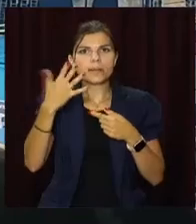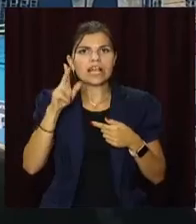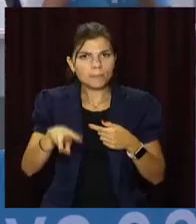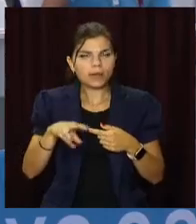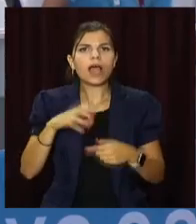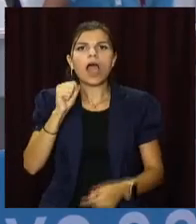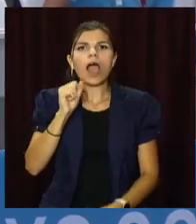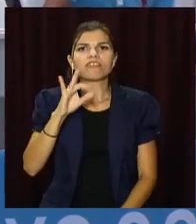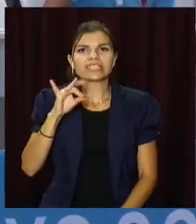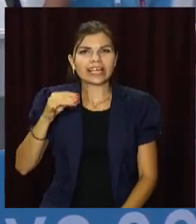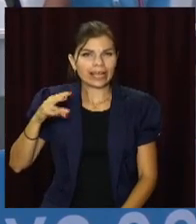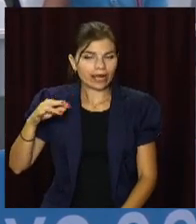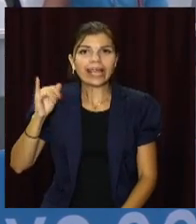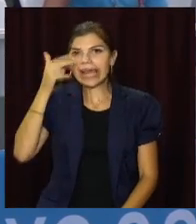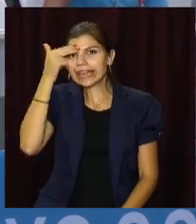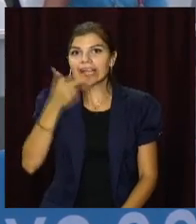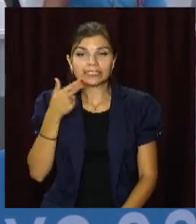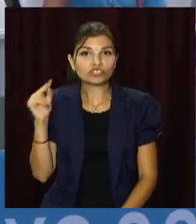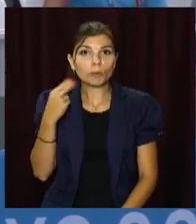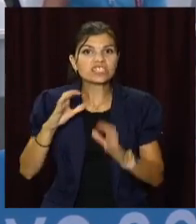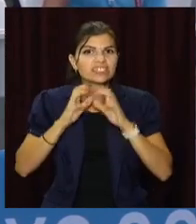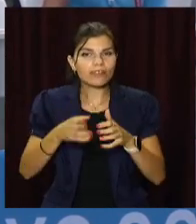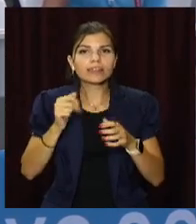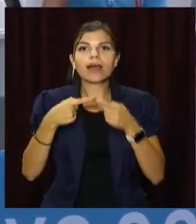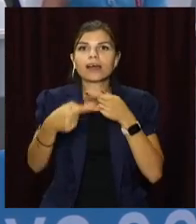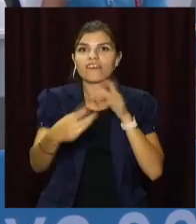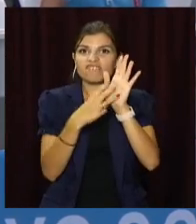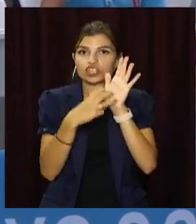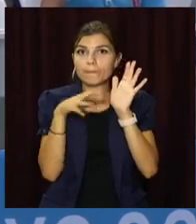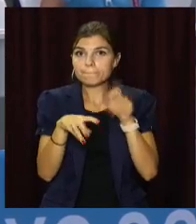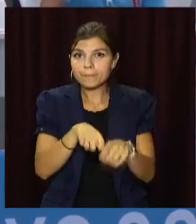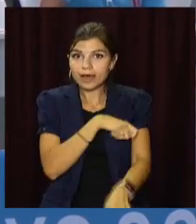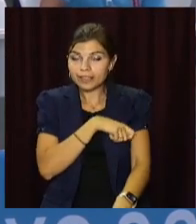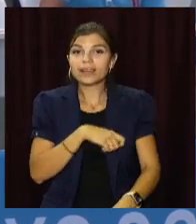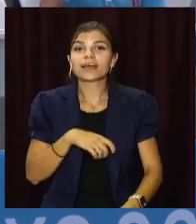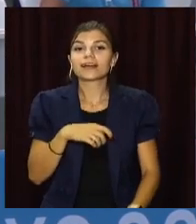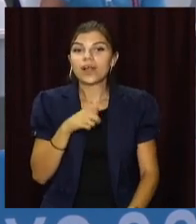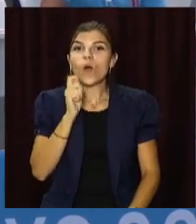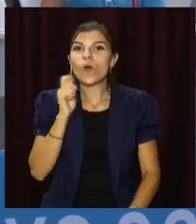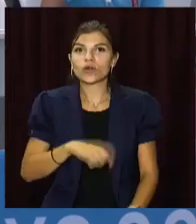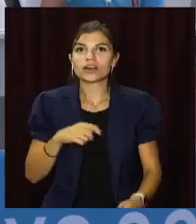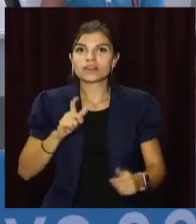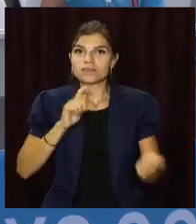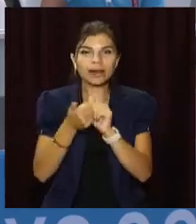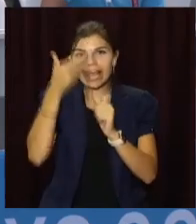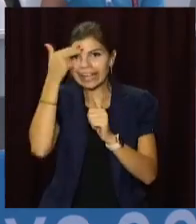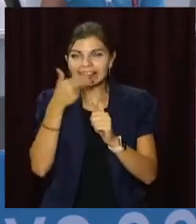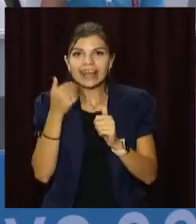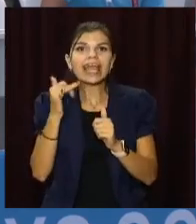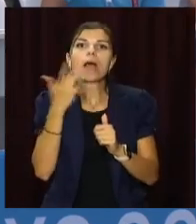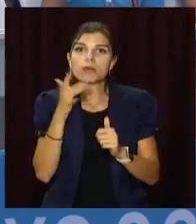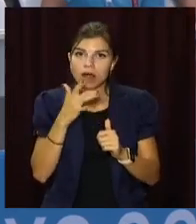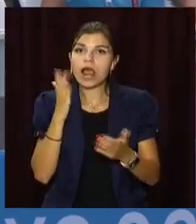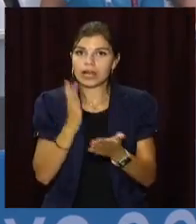на дистанції 1,5 кілометра, австралієць та італійський чемпіон світу на дистанції 800 метрів. На фініші